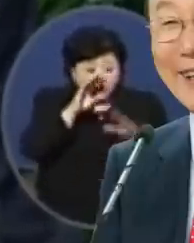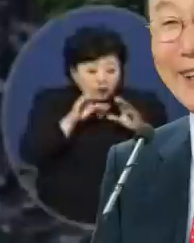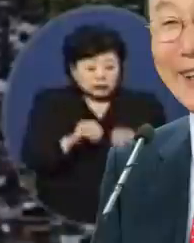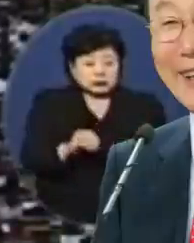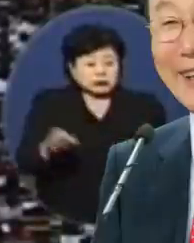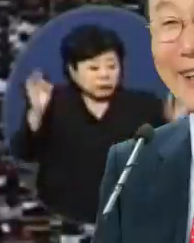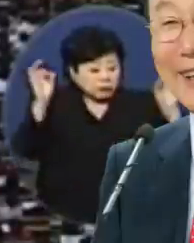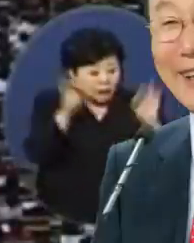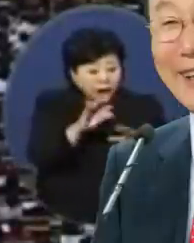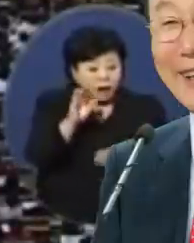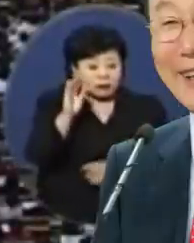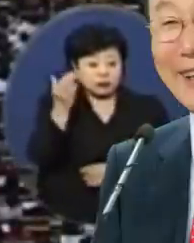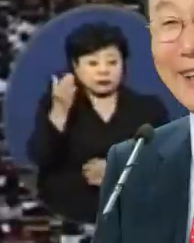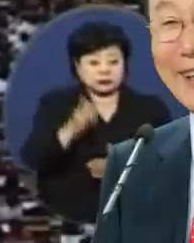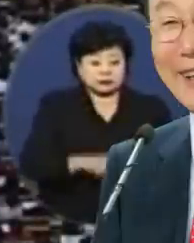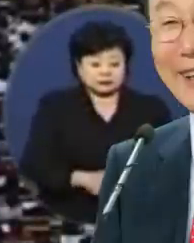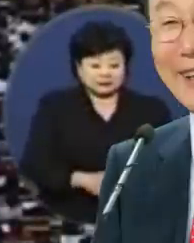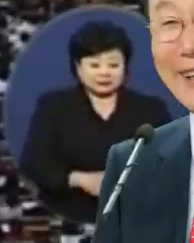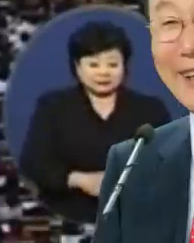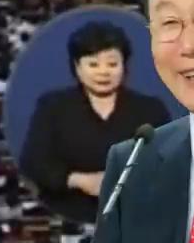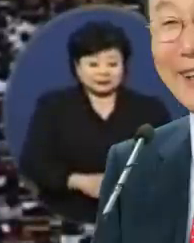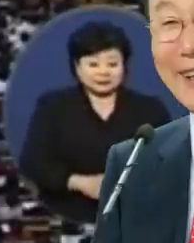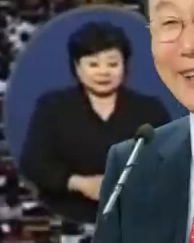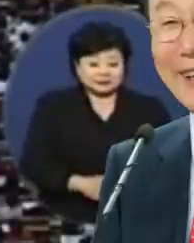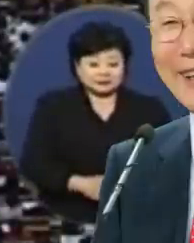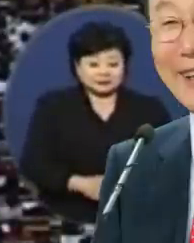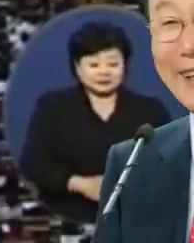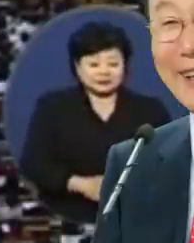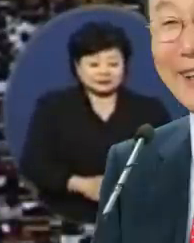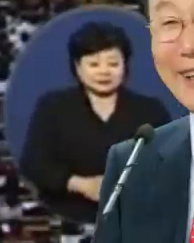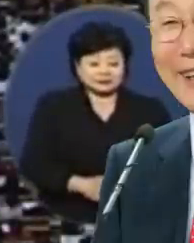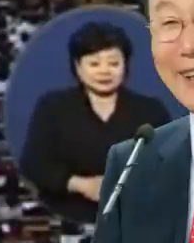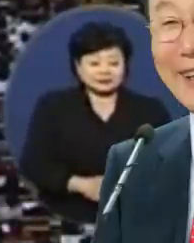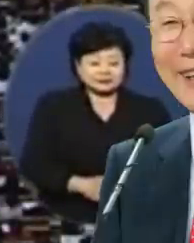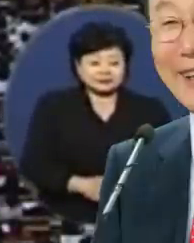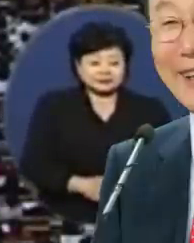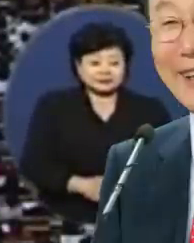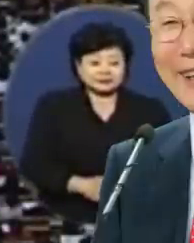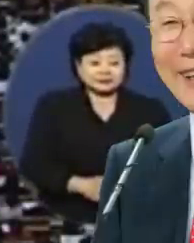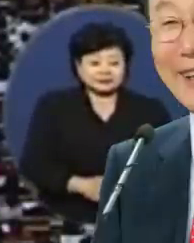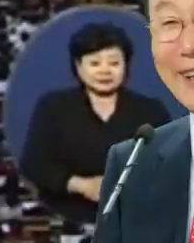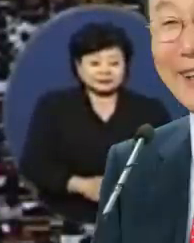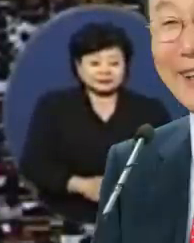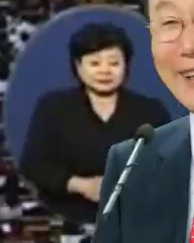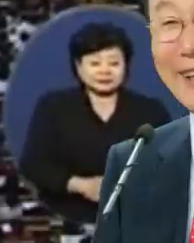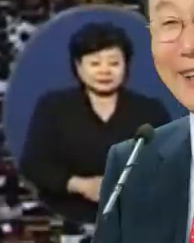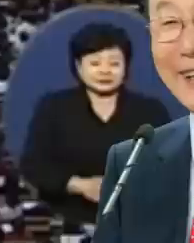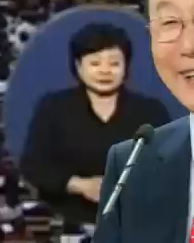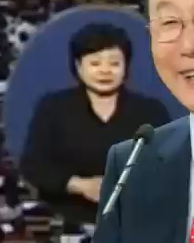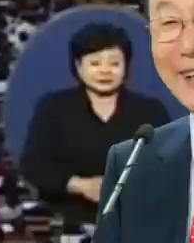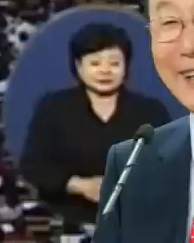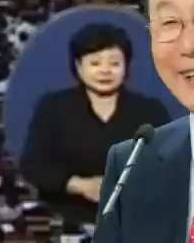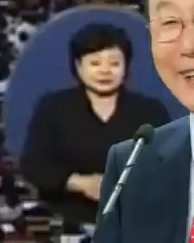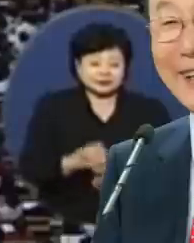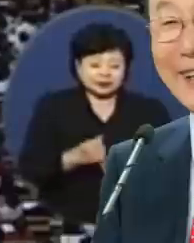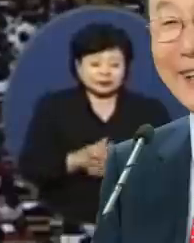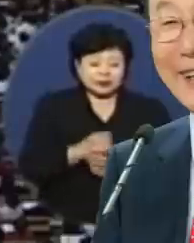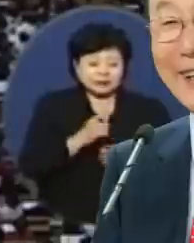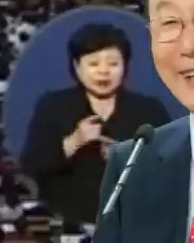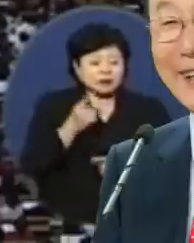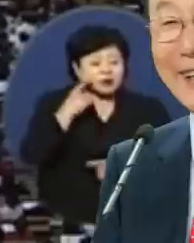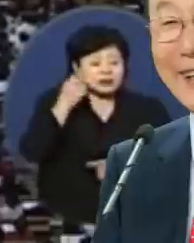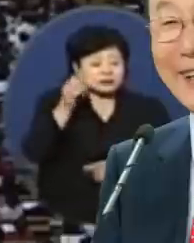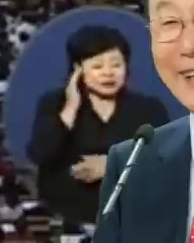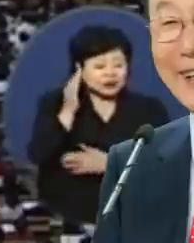온데없이 사라지고 말았던 나. 그래서 그가 하는 말이